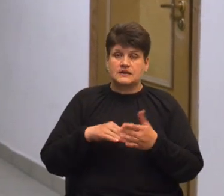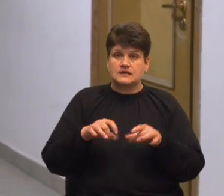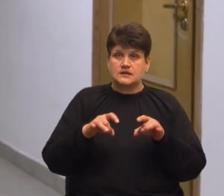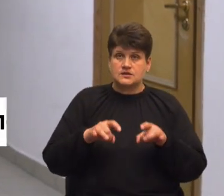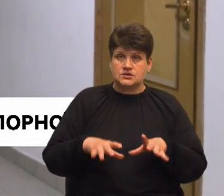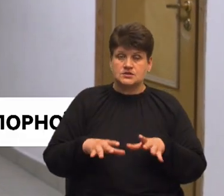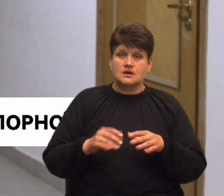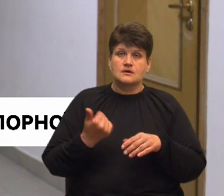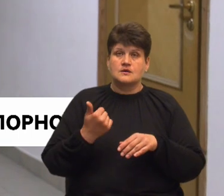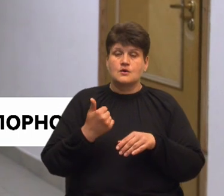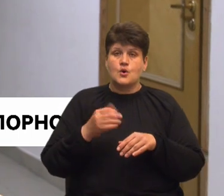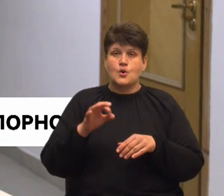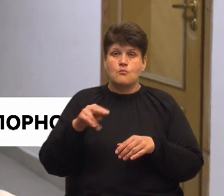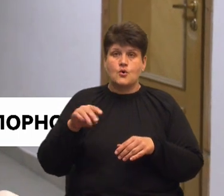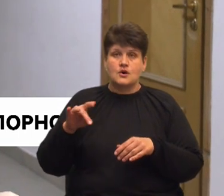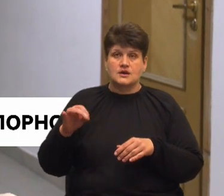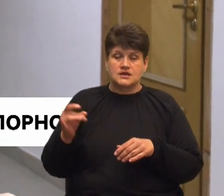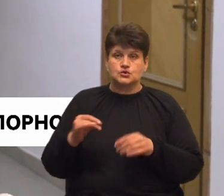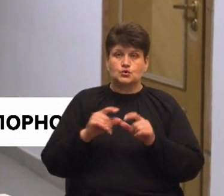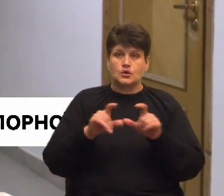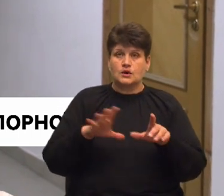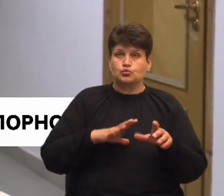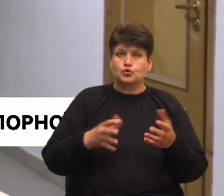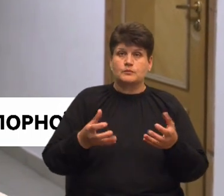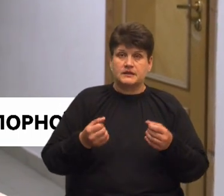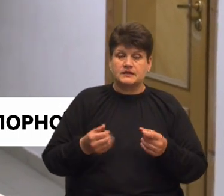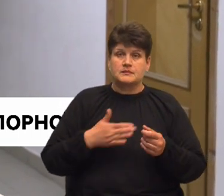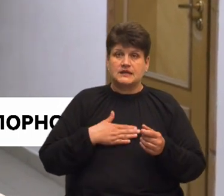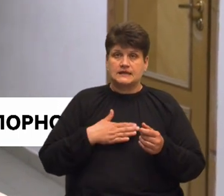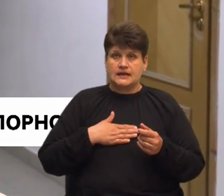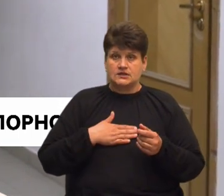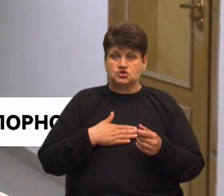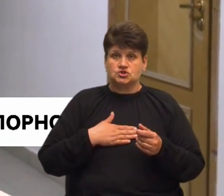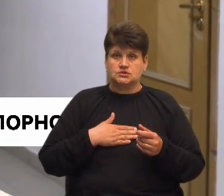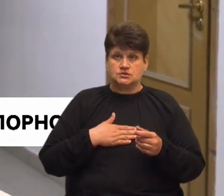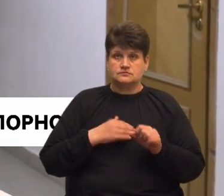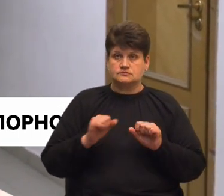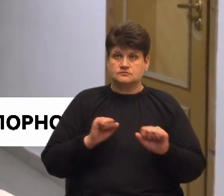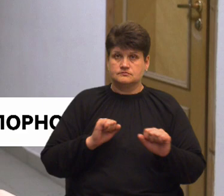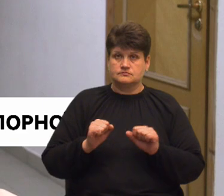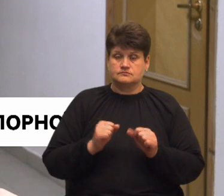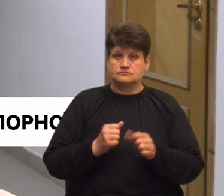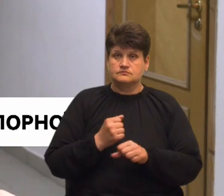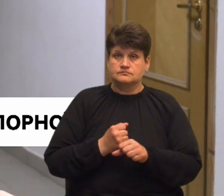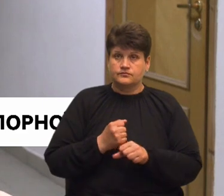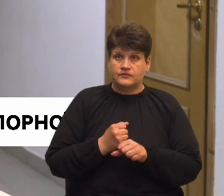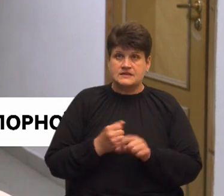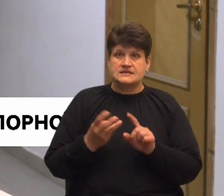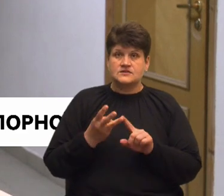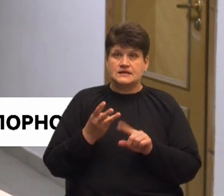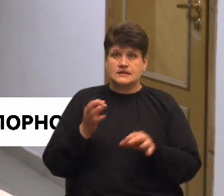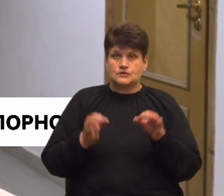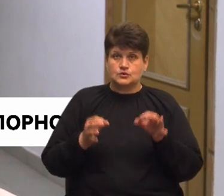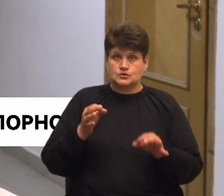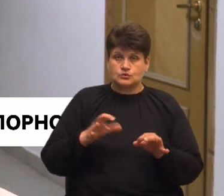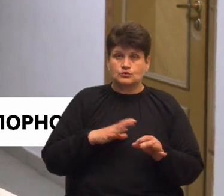яке було прийнято про наших каденції знаходиться вже в третьому суді пройшли